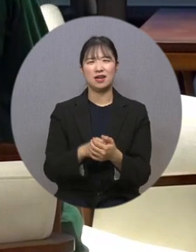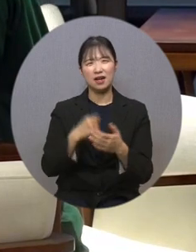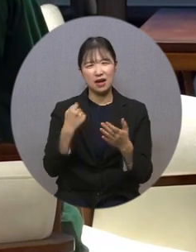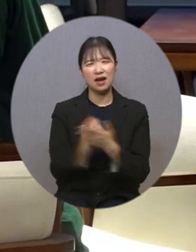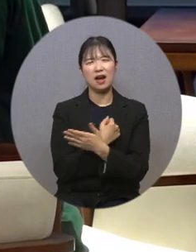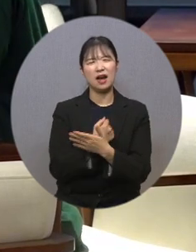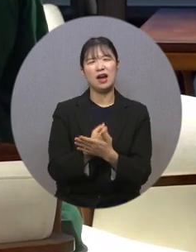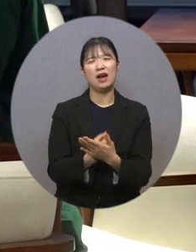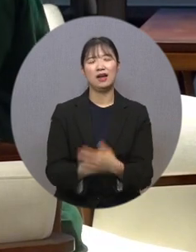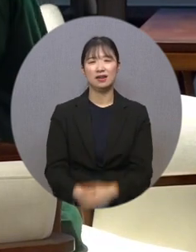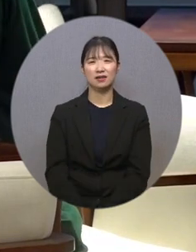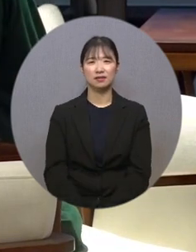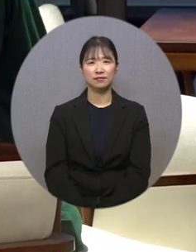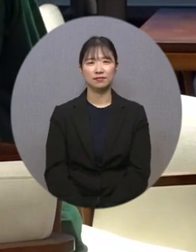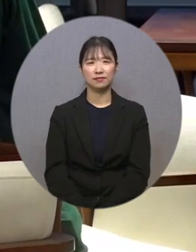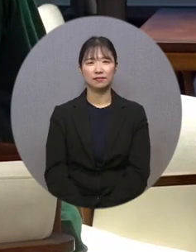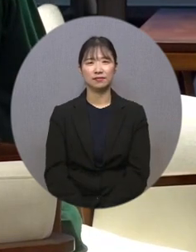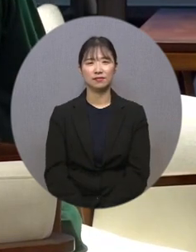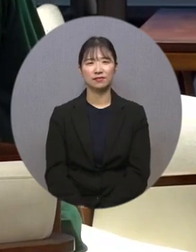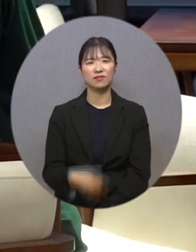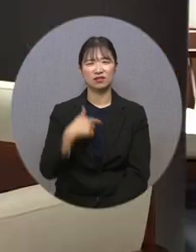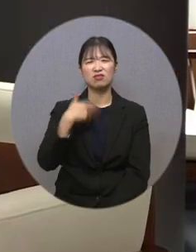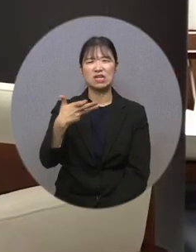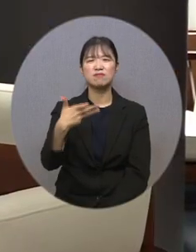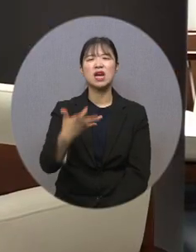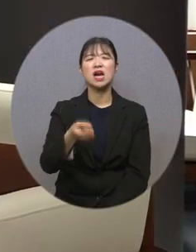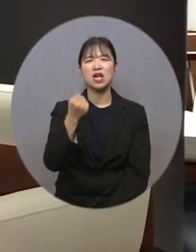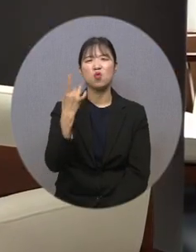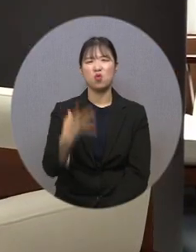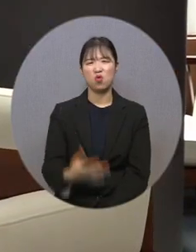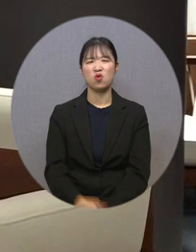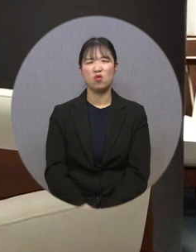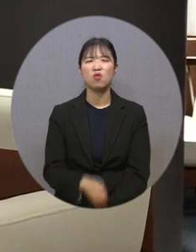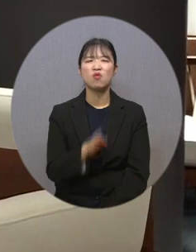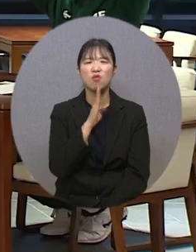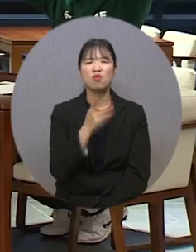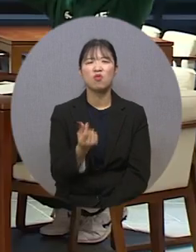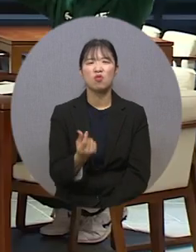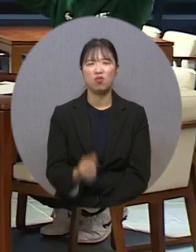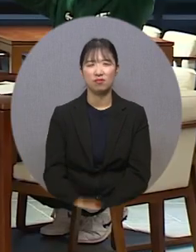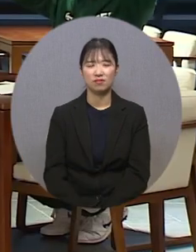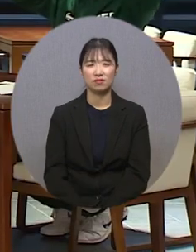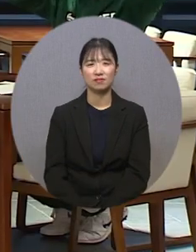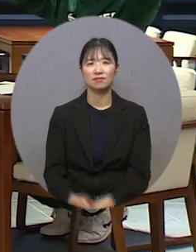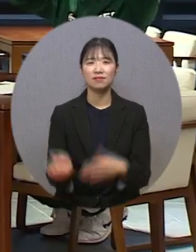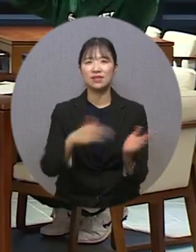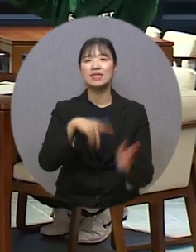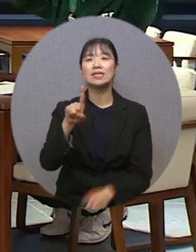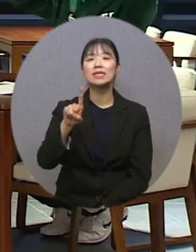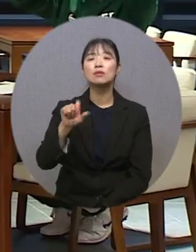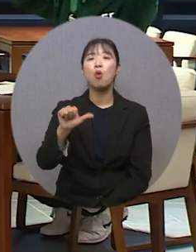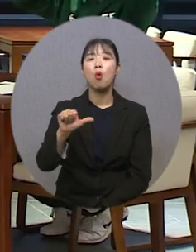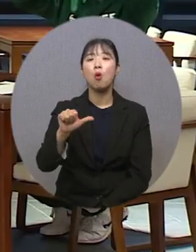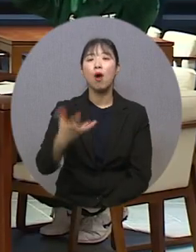봐. 섞였어요. 저희 섞였어. 원래 18번 분명히 있었는데. 원래 18번 있었는데. 낮에. 다음